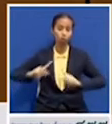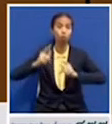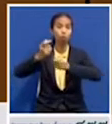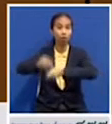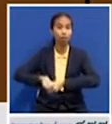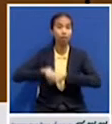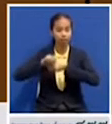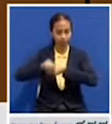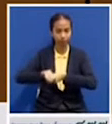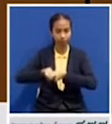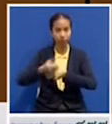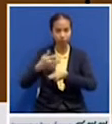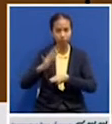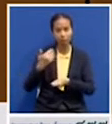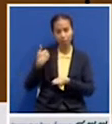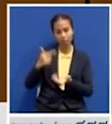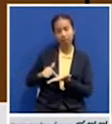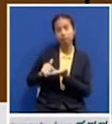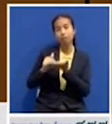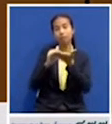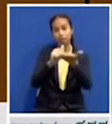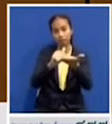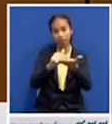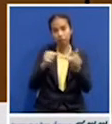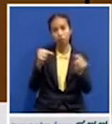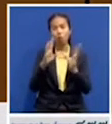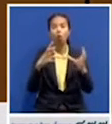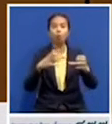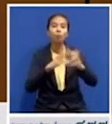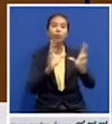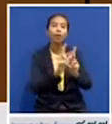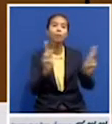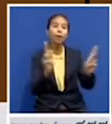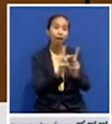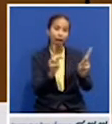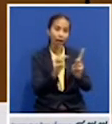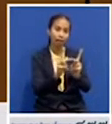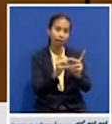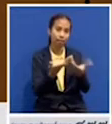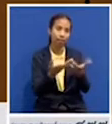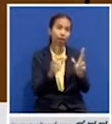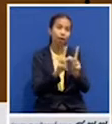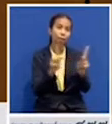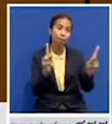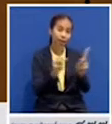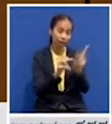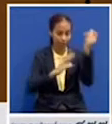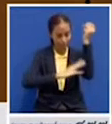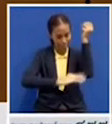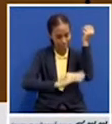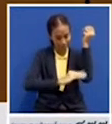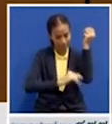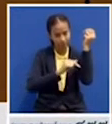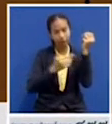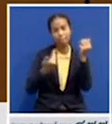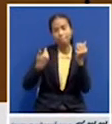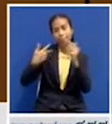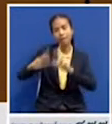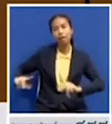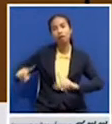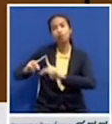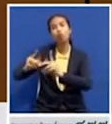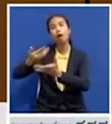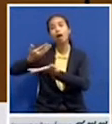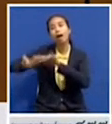ยการเสนอของกระทรวงเกษตรเนี่ยเสนอไปยังคณะกรรมการนโยบายมันสำปะหลังซึ่งมีกระทรวงพาณิชย์เป็นเ